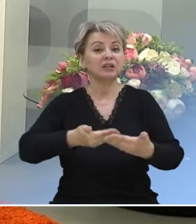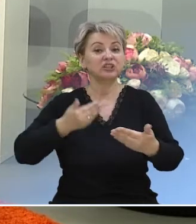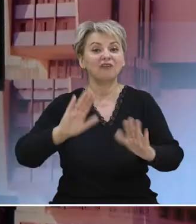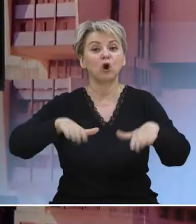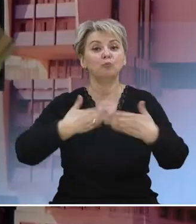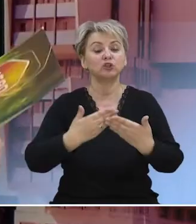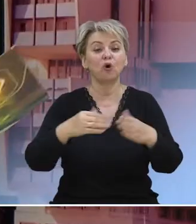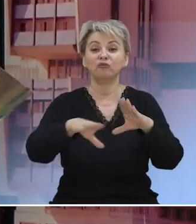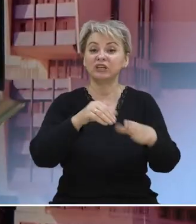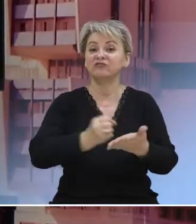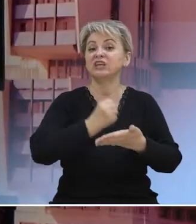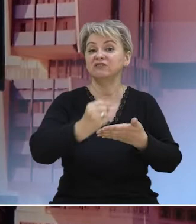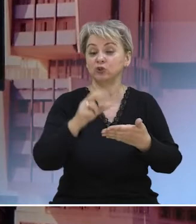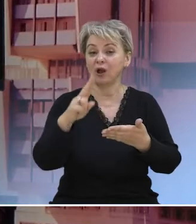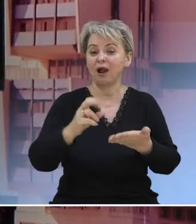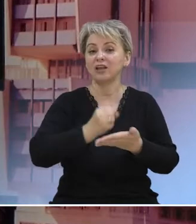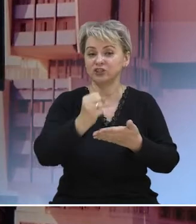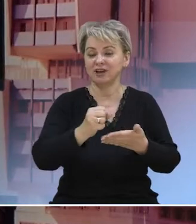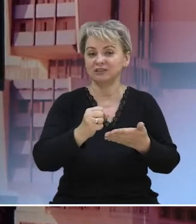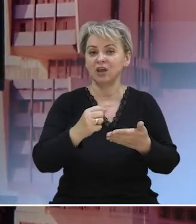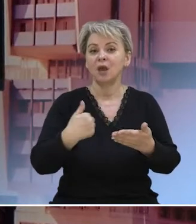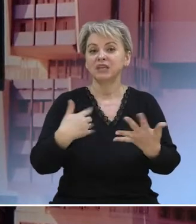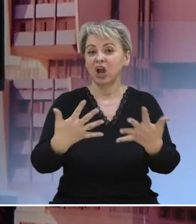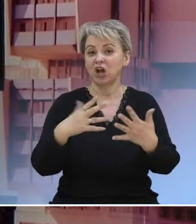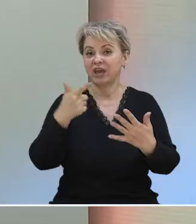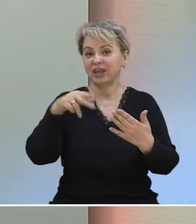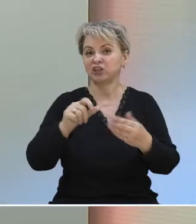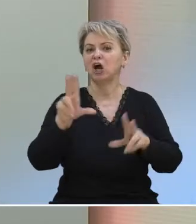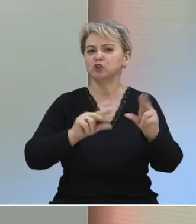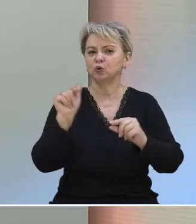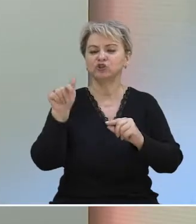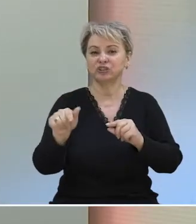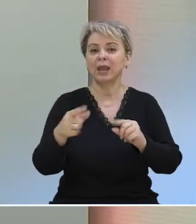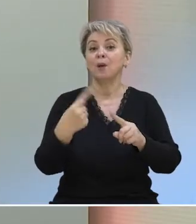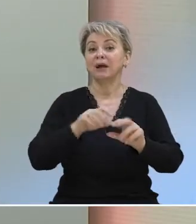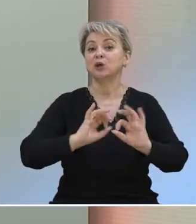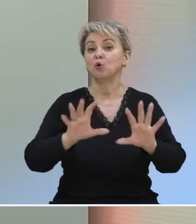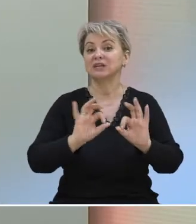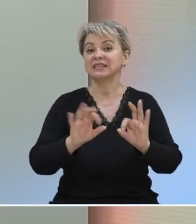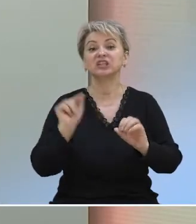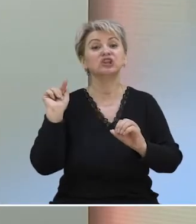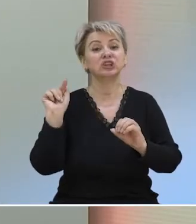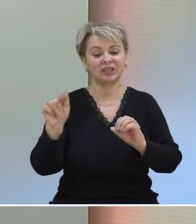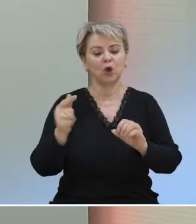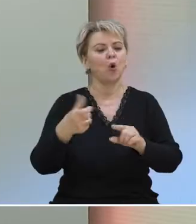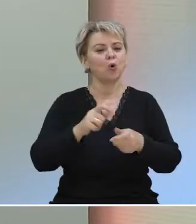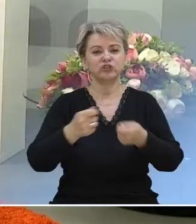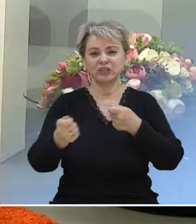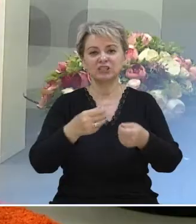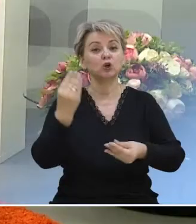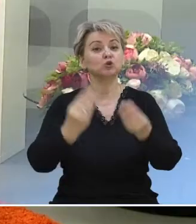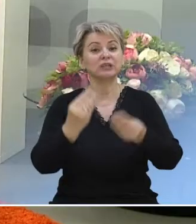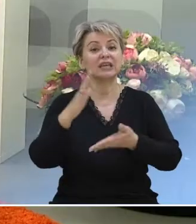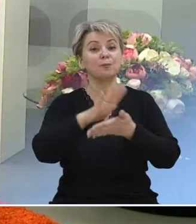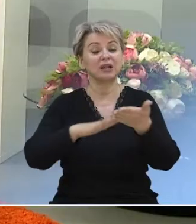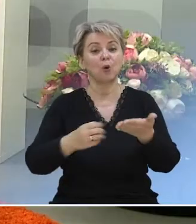собаку недавно предложили выдвинуть в кандидаты. Мне кажется, Гена, рискуешь ты, потому что об этом рассказываешь. Очень аккуратно, друзья, очень